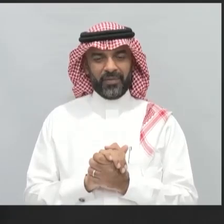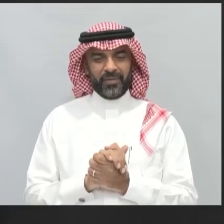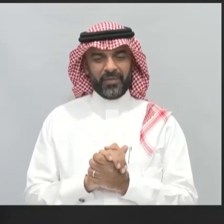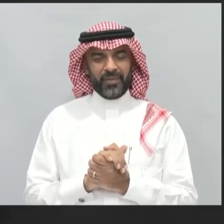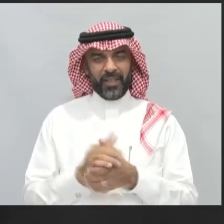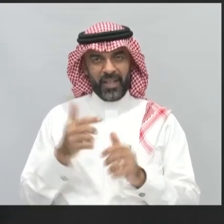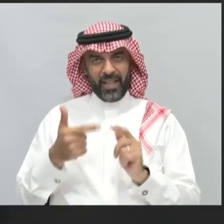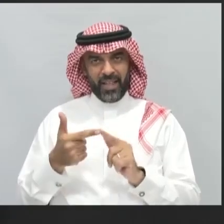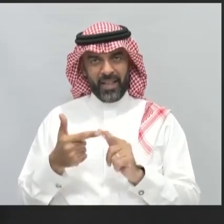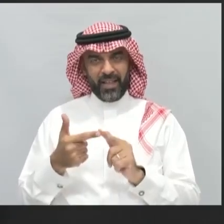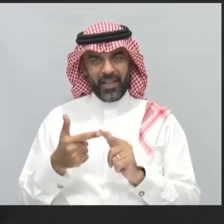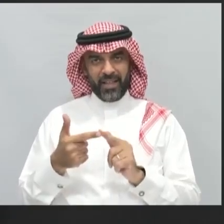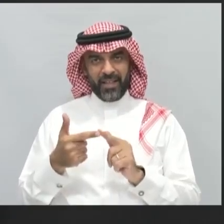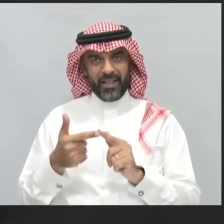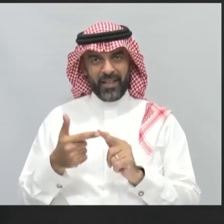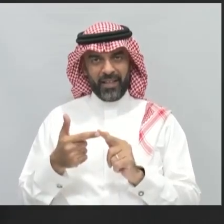الجمله الثانيه